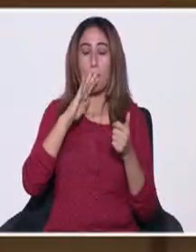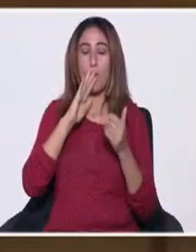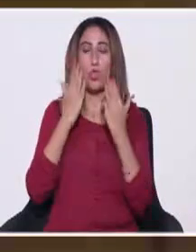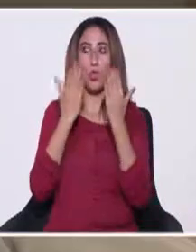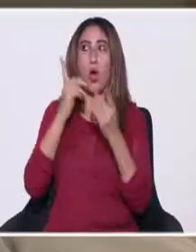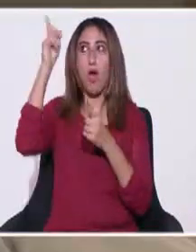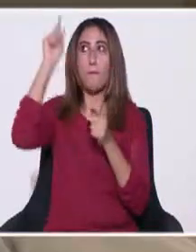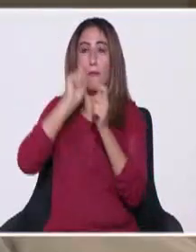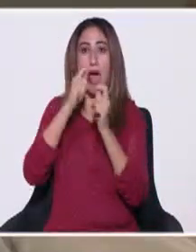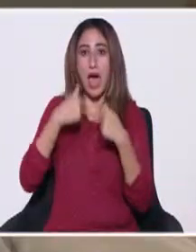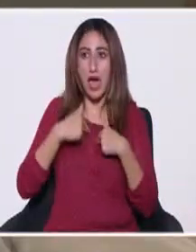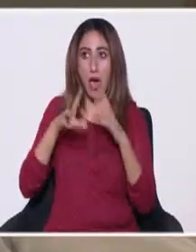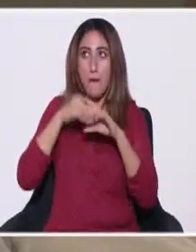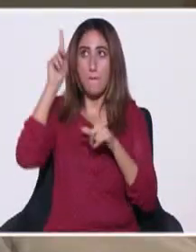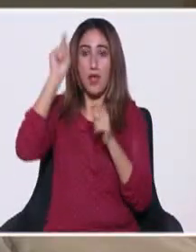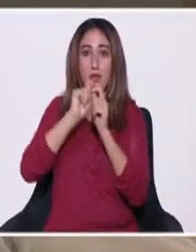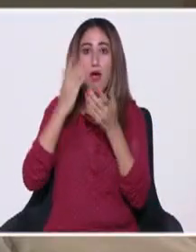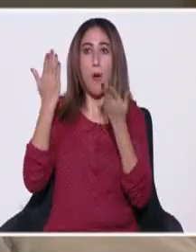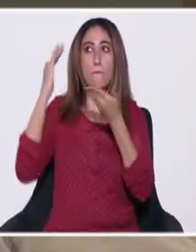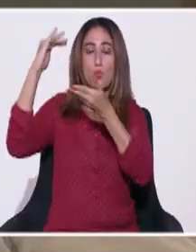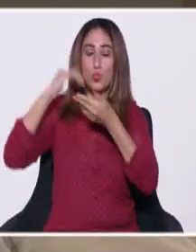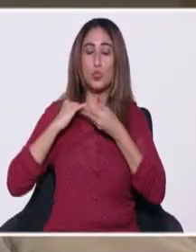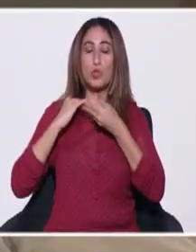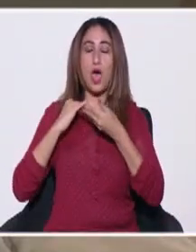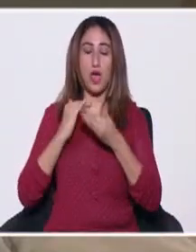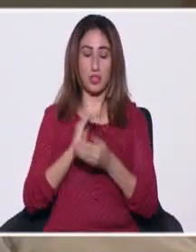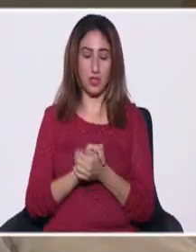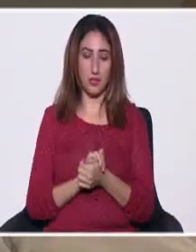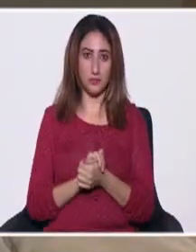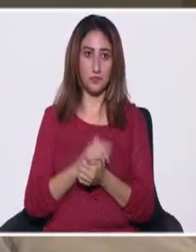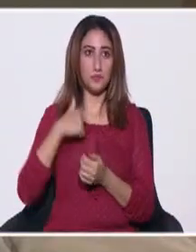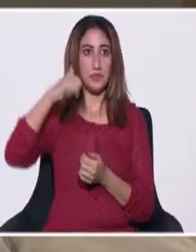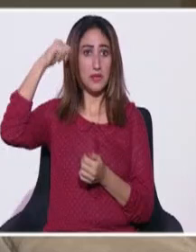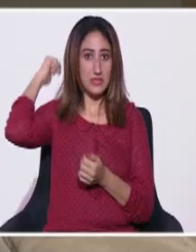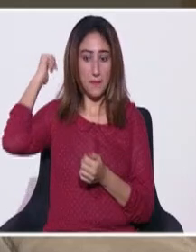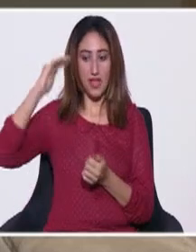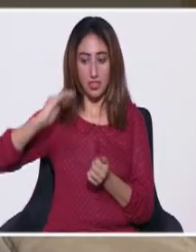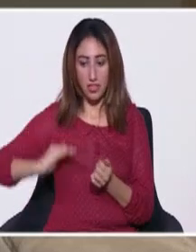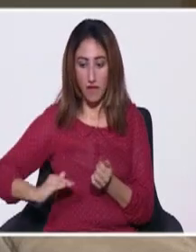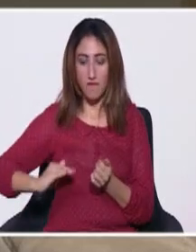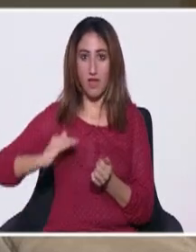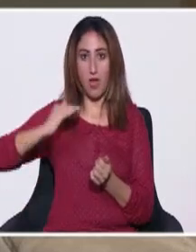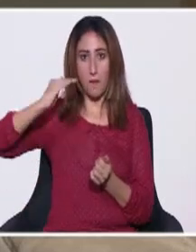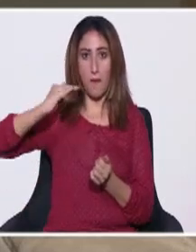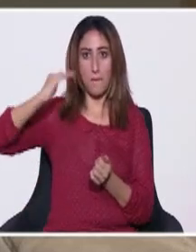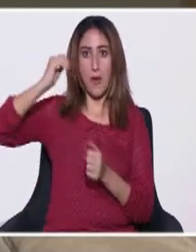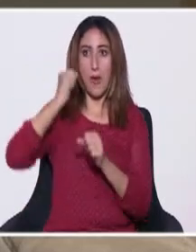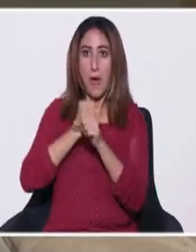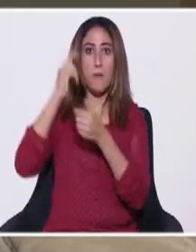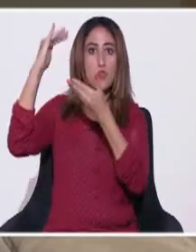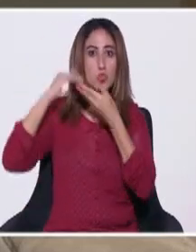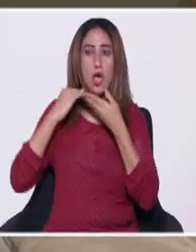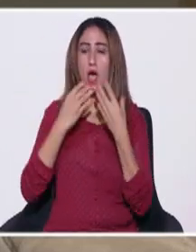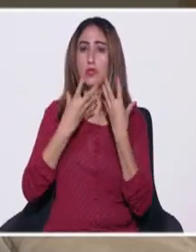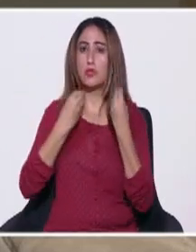كأنه يلازمني، سواء فيما يتعلق بالطفولة أو التعليم أو العمل. في